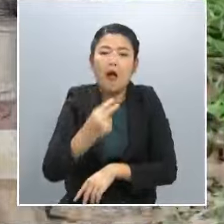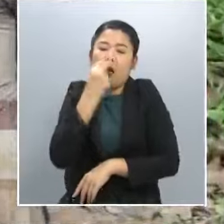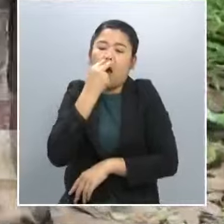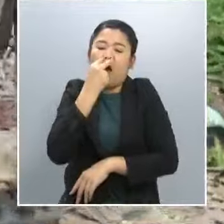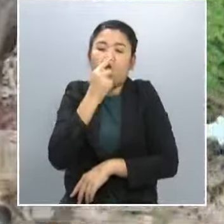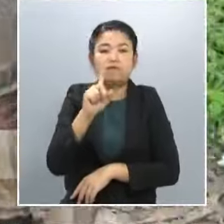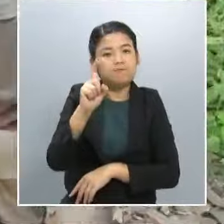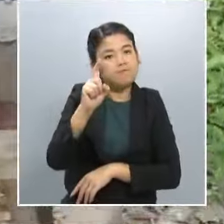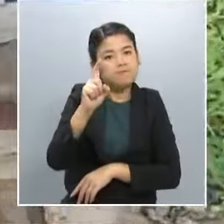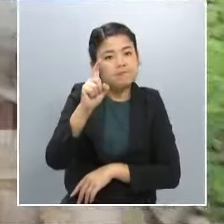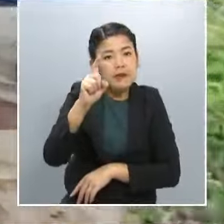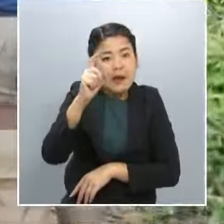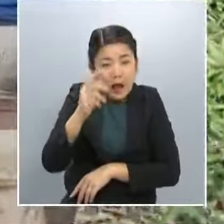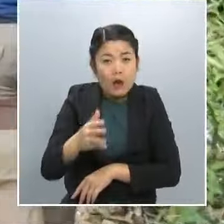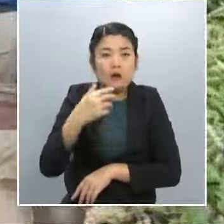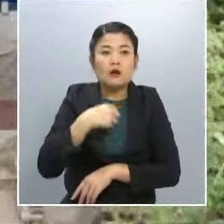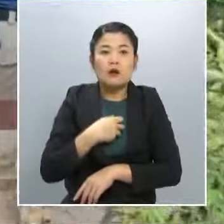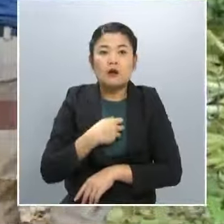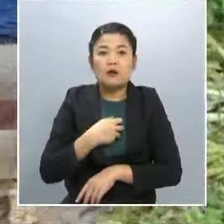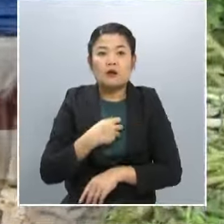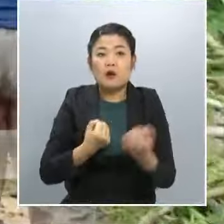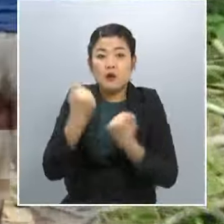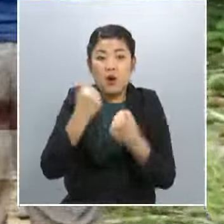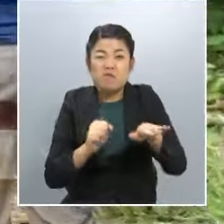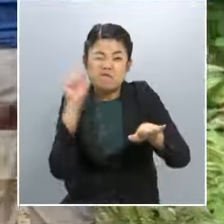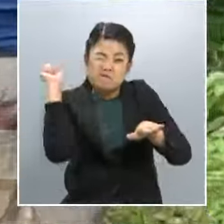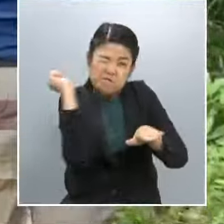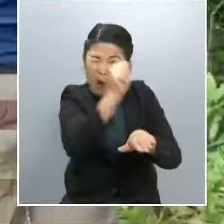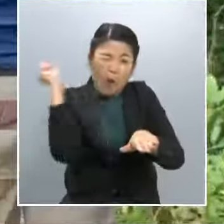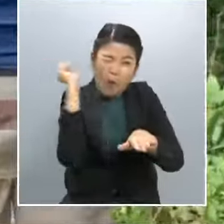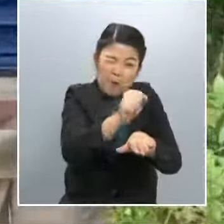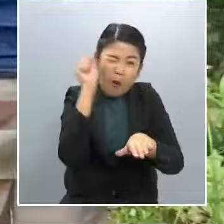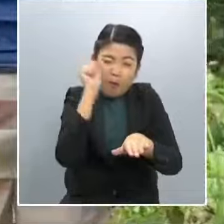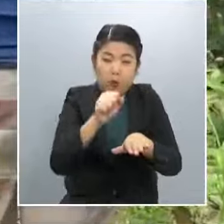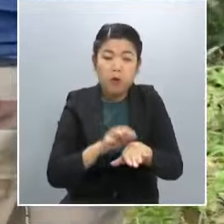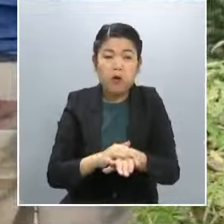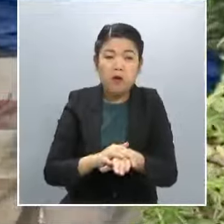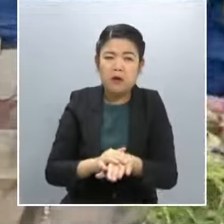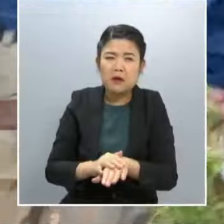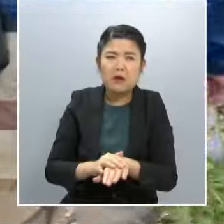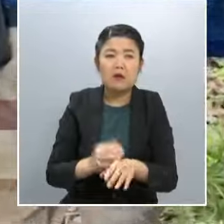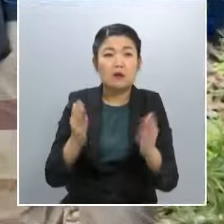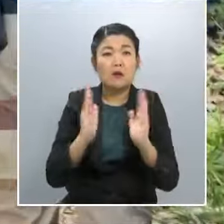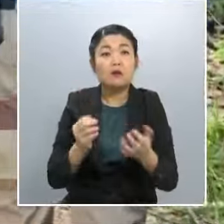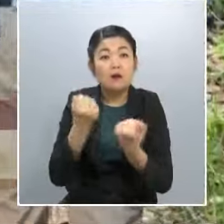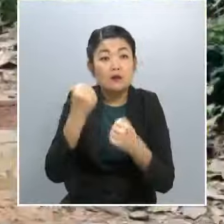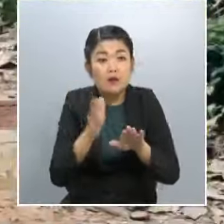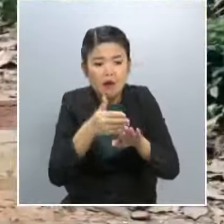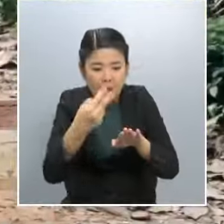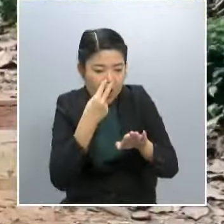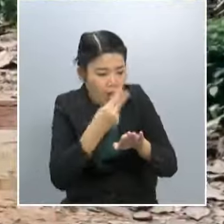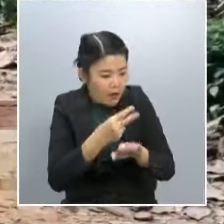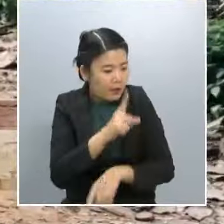ออกทำให้ทุกคนทุบตู้เพราะกำลังจะขาดอากาศหายใจคนขับจอดลงมาเปิดดูพบว่ามีคนตายและหมดส